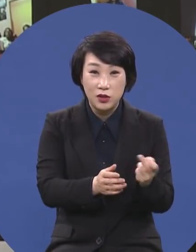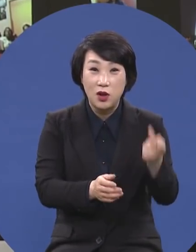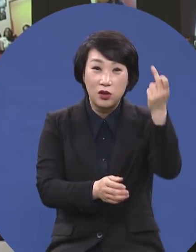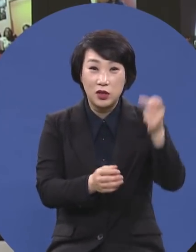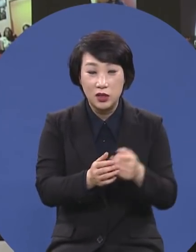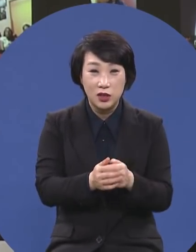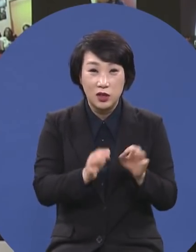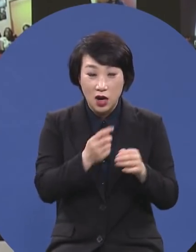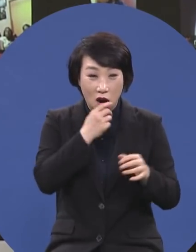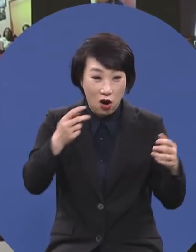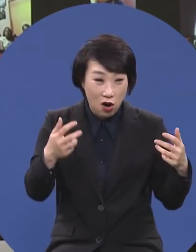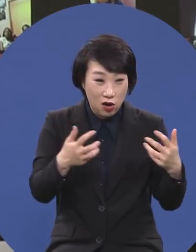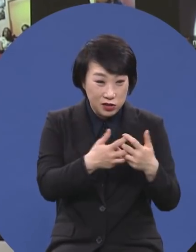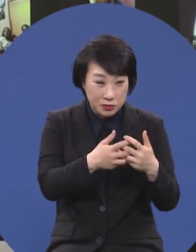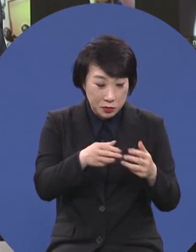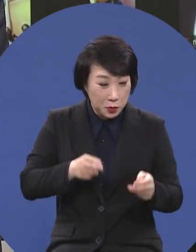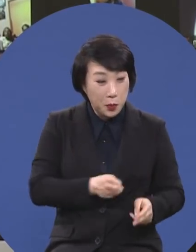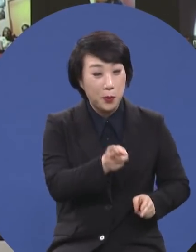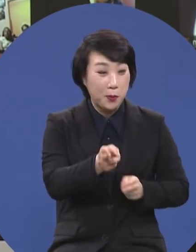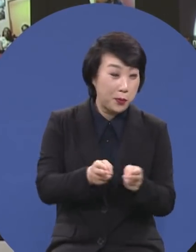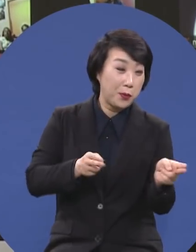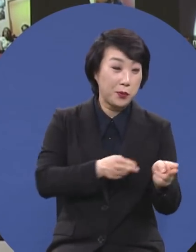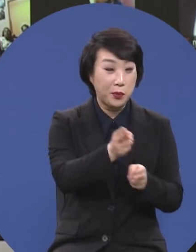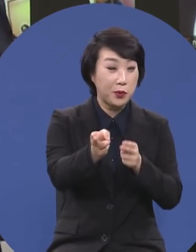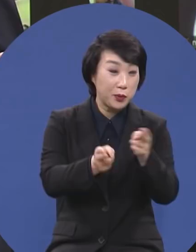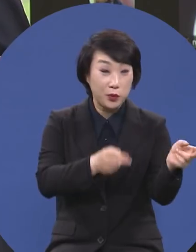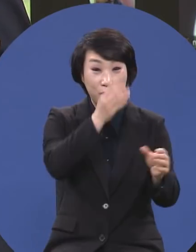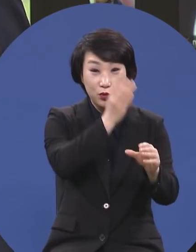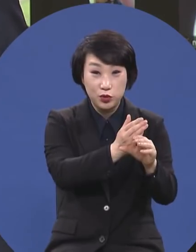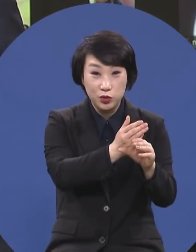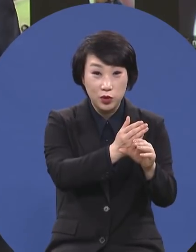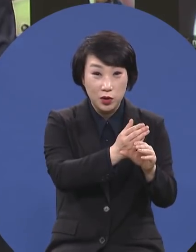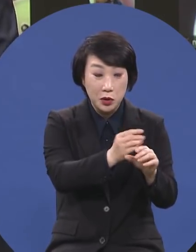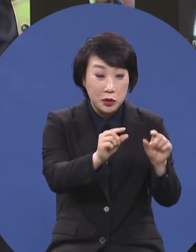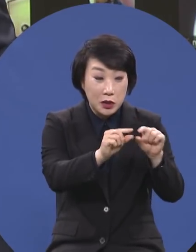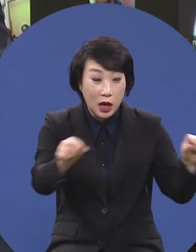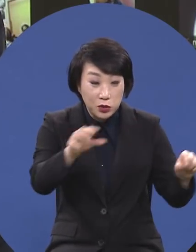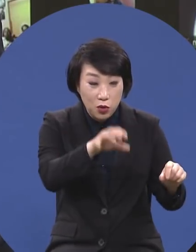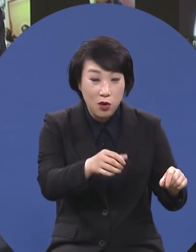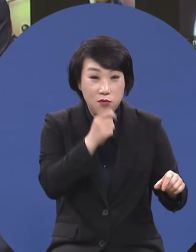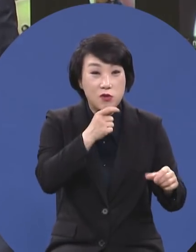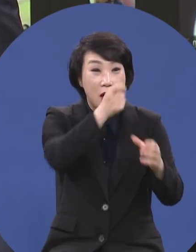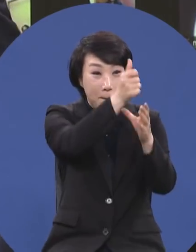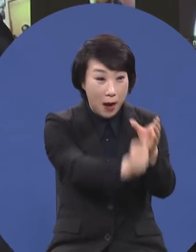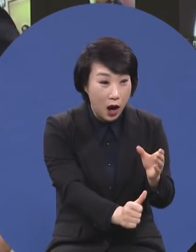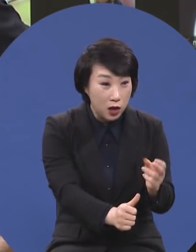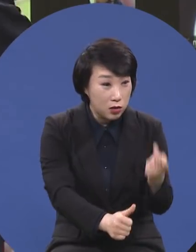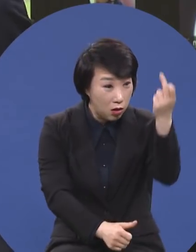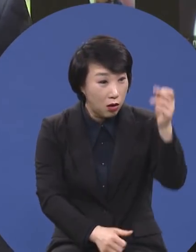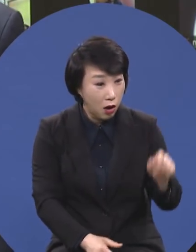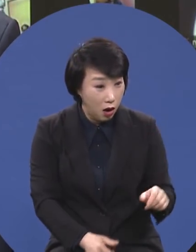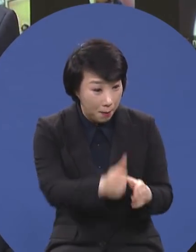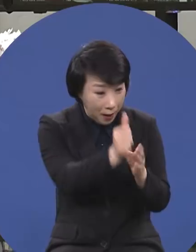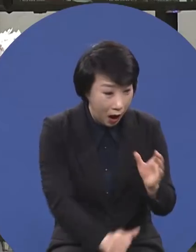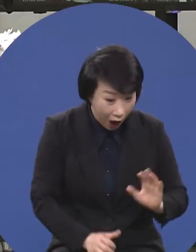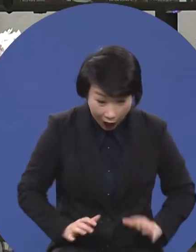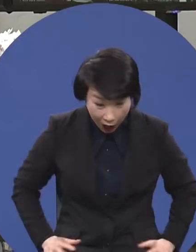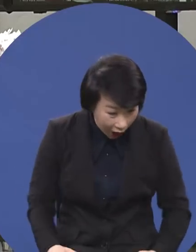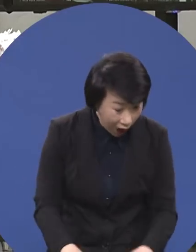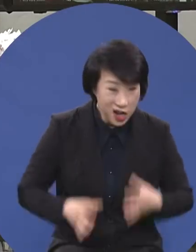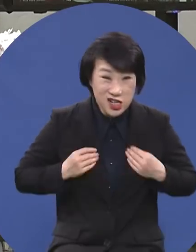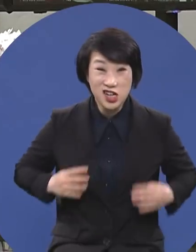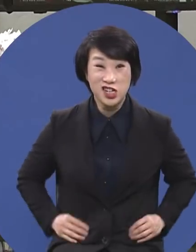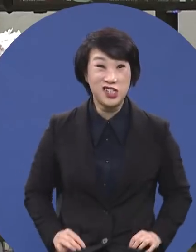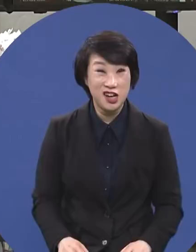얼음 타고 가시다가 그냥 얕은 데서 물에 푹 빠지면 옷이 다 젖어가고